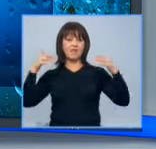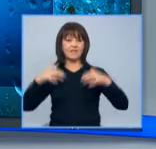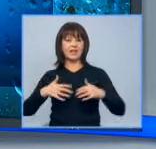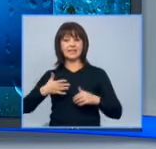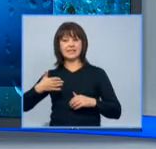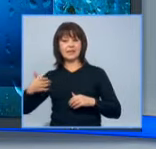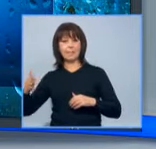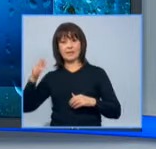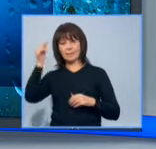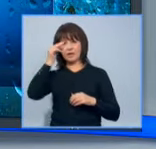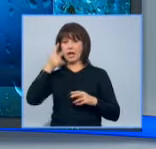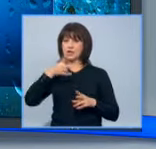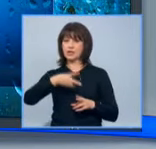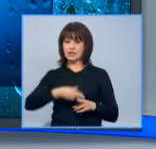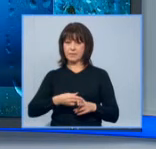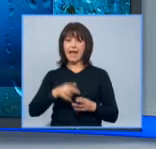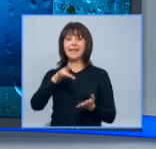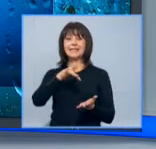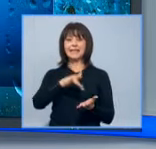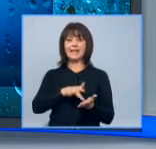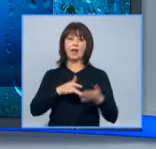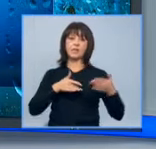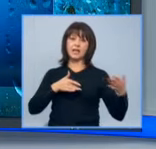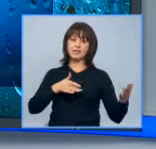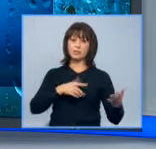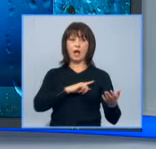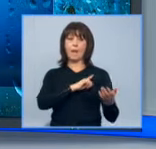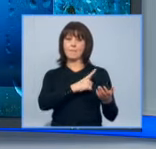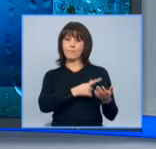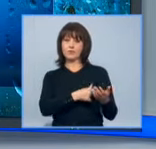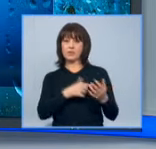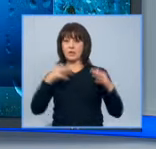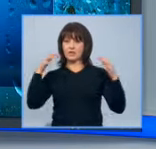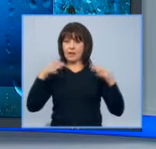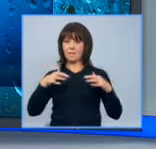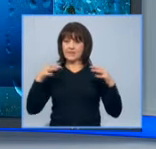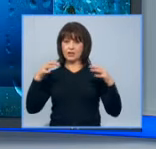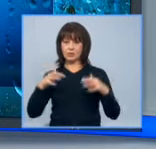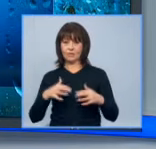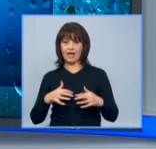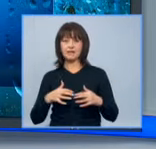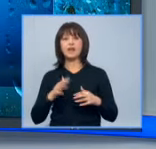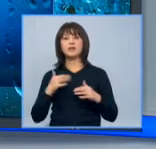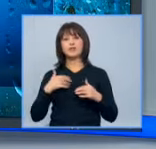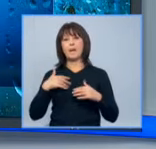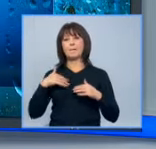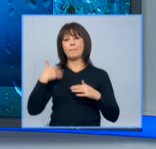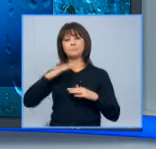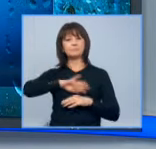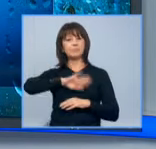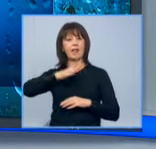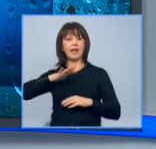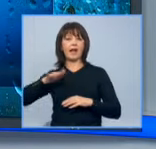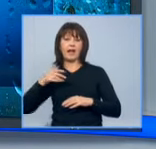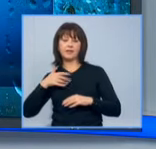България ще спрат, но в Централна и Източна ще се усилят и на места ще са значителни. В предбалкана ще вали сняг, по-значително